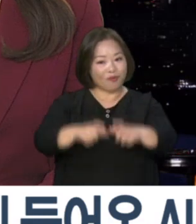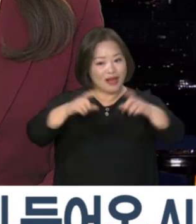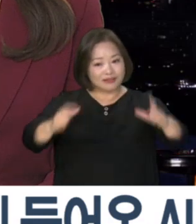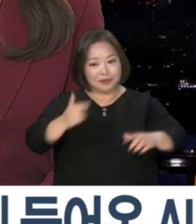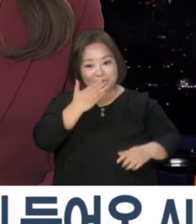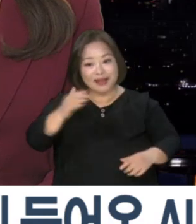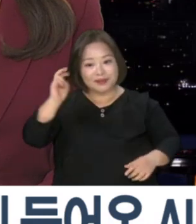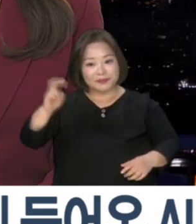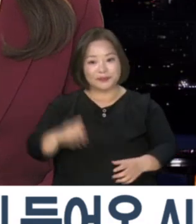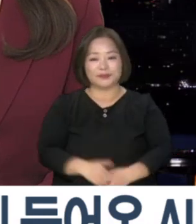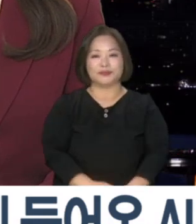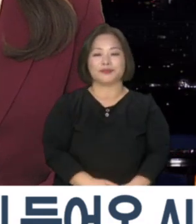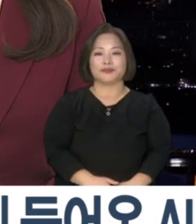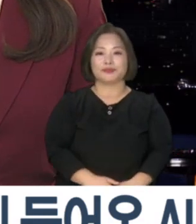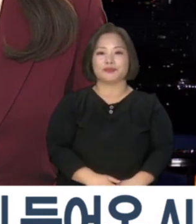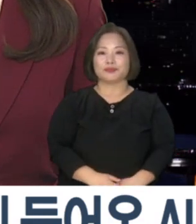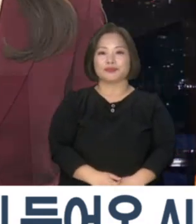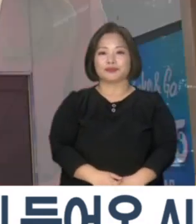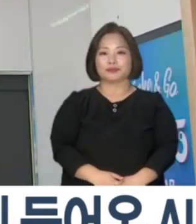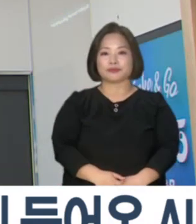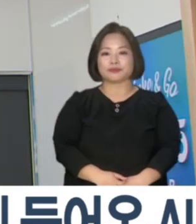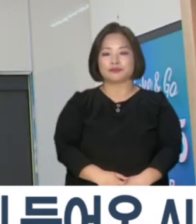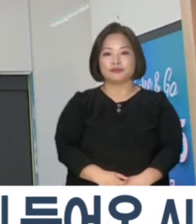주목됩니다. 김동욱 기자입니다.